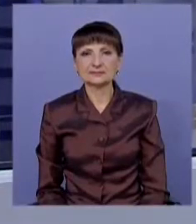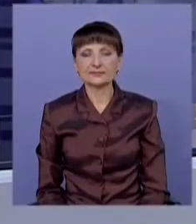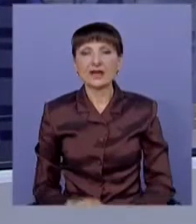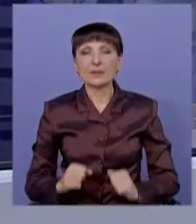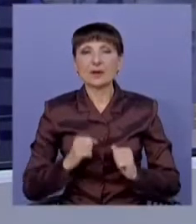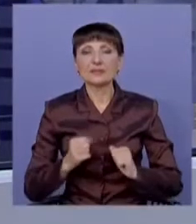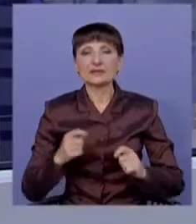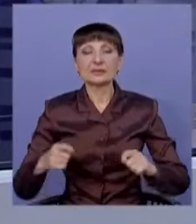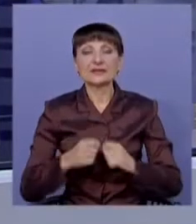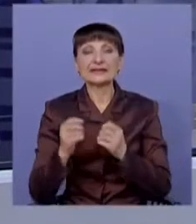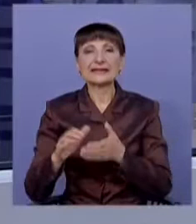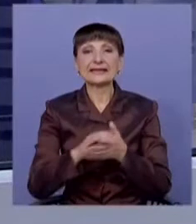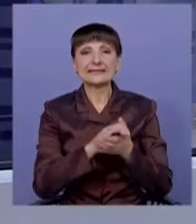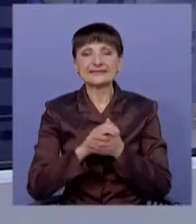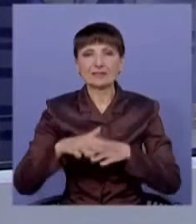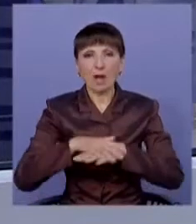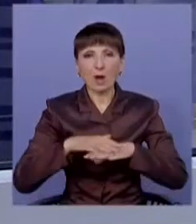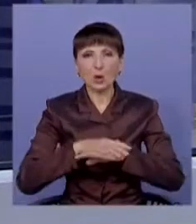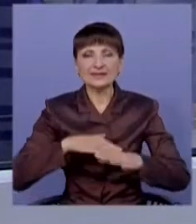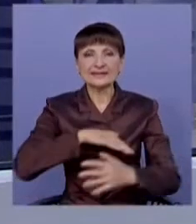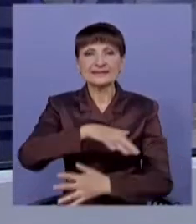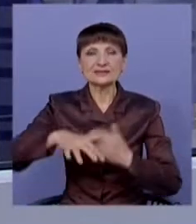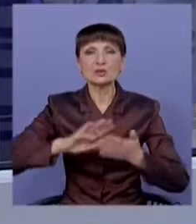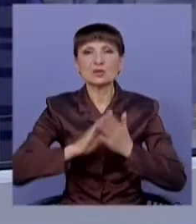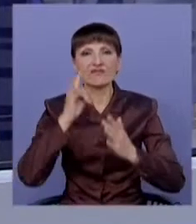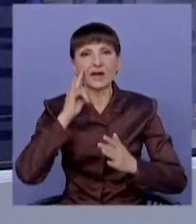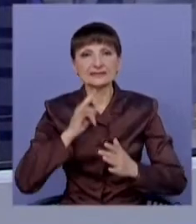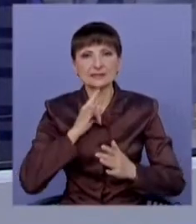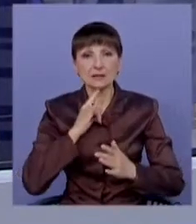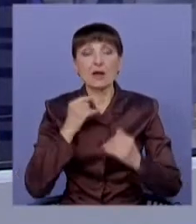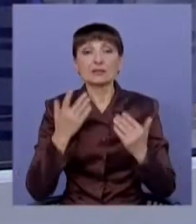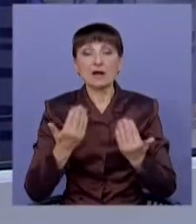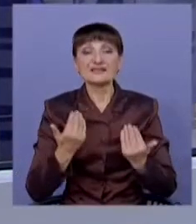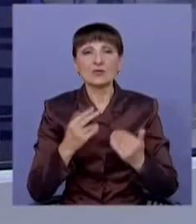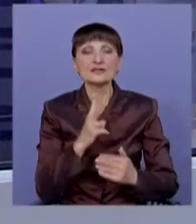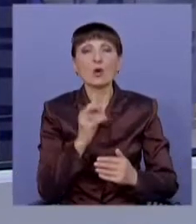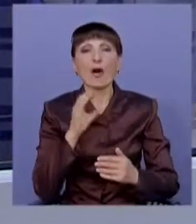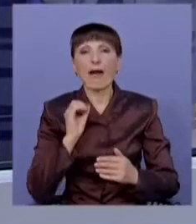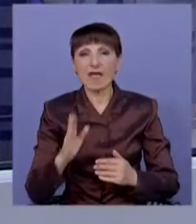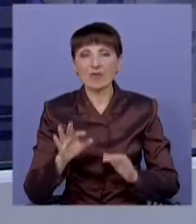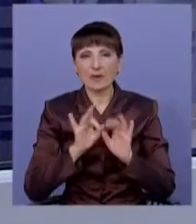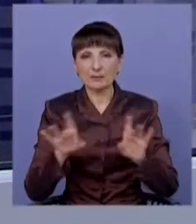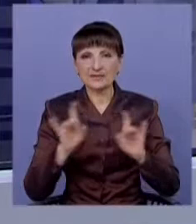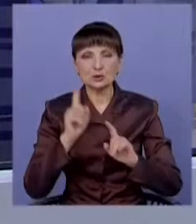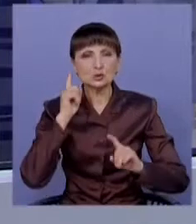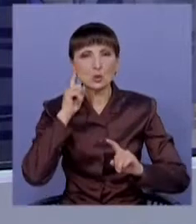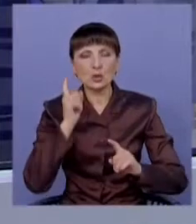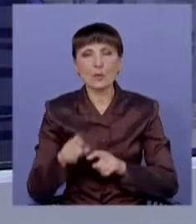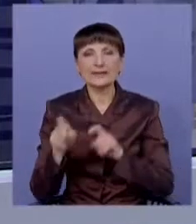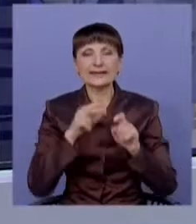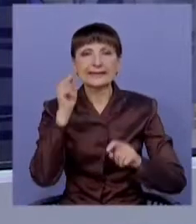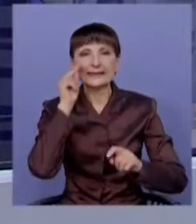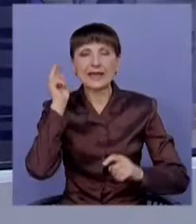Попытки подорвать единство народа и дестабилизировать ситуацию в Казахстане. Так сегодня Касым-Жомарт Токаев прокомментировал слухи о переносе